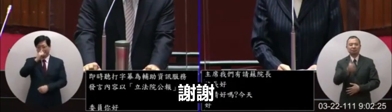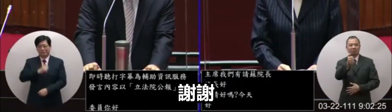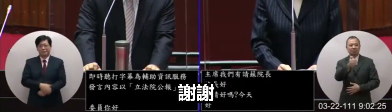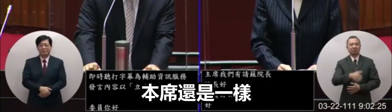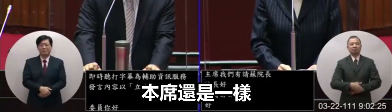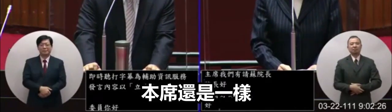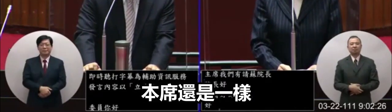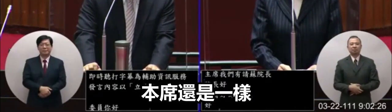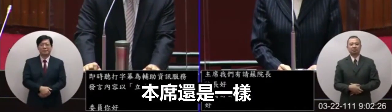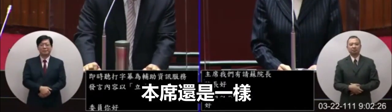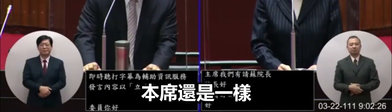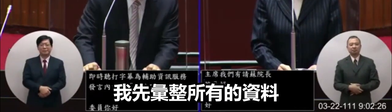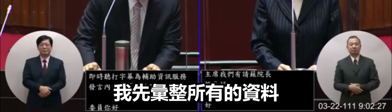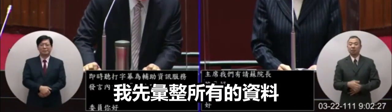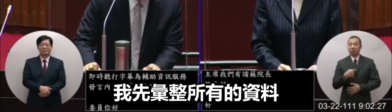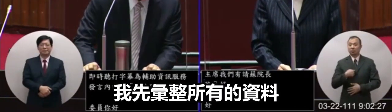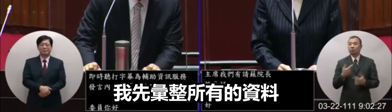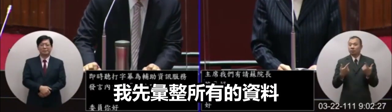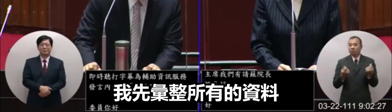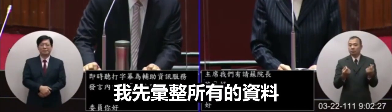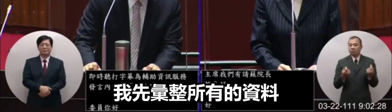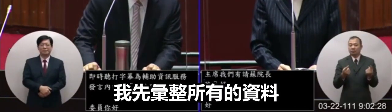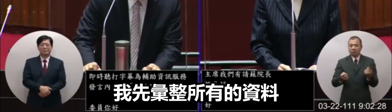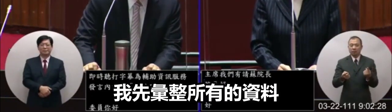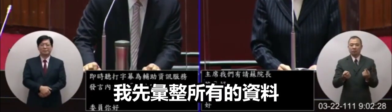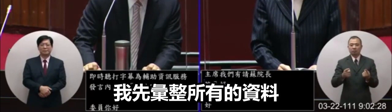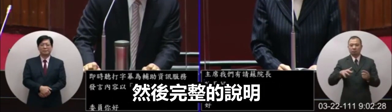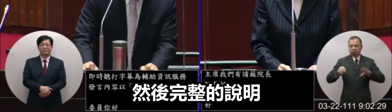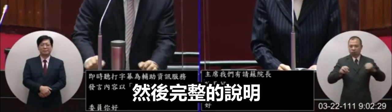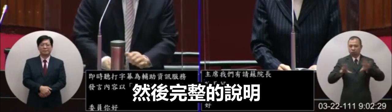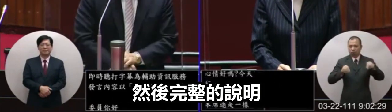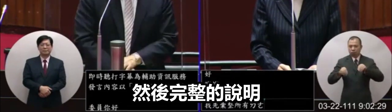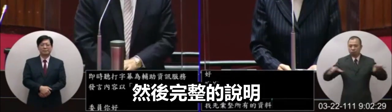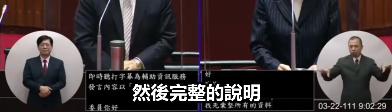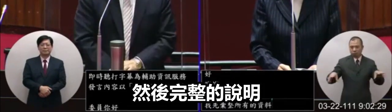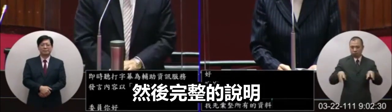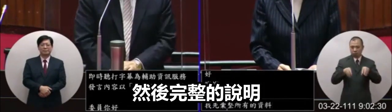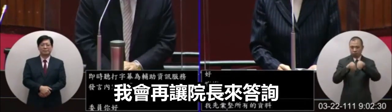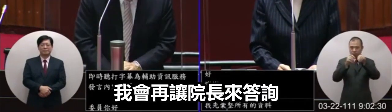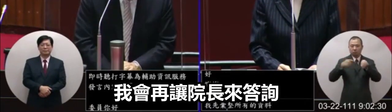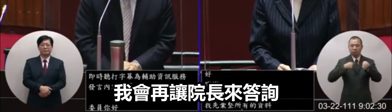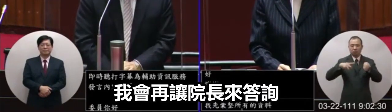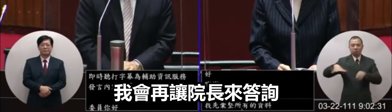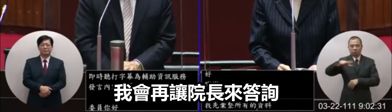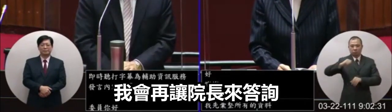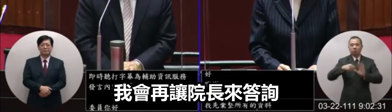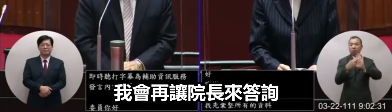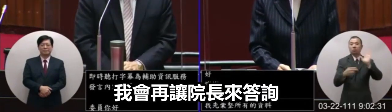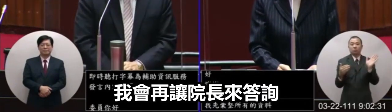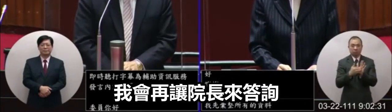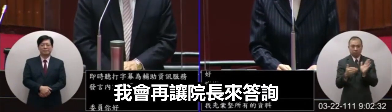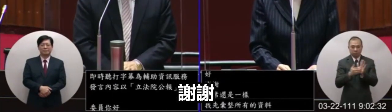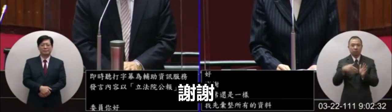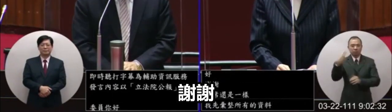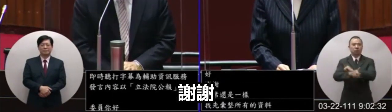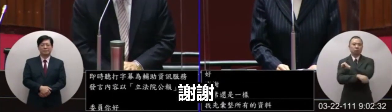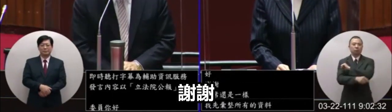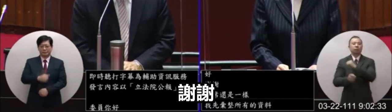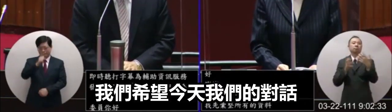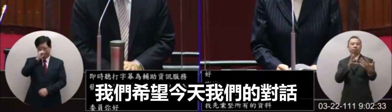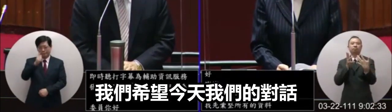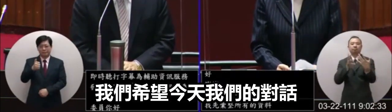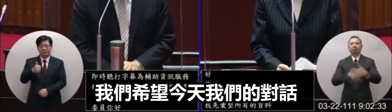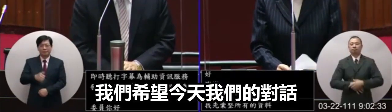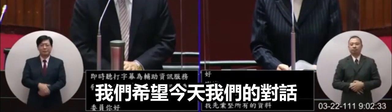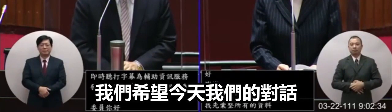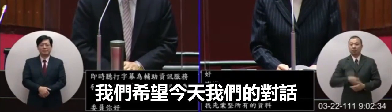谢，本席还是一样哈，我先汇整所有的资料，然后呢完整的说明，我会再让院长来答询哈。 好，谢